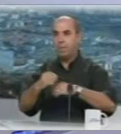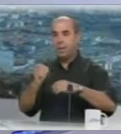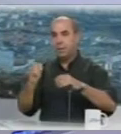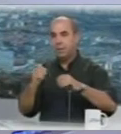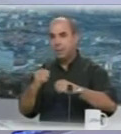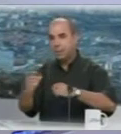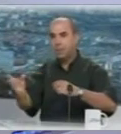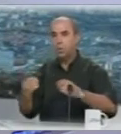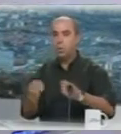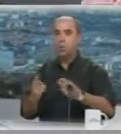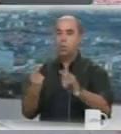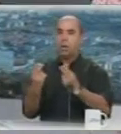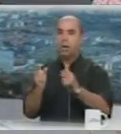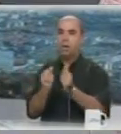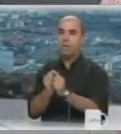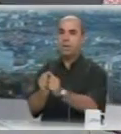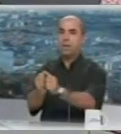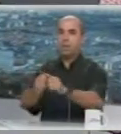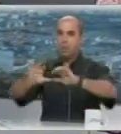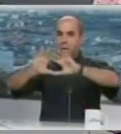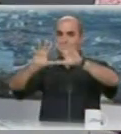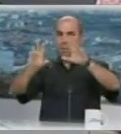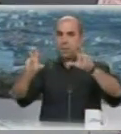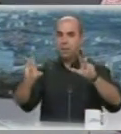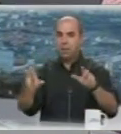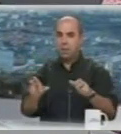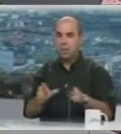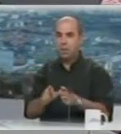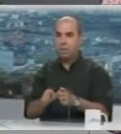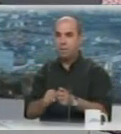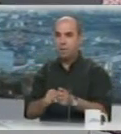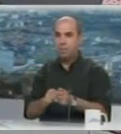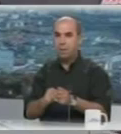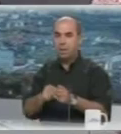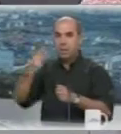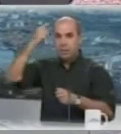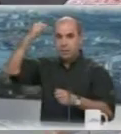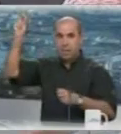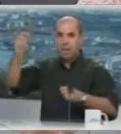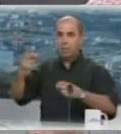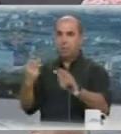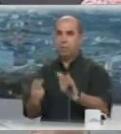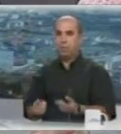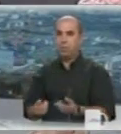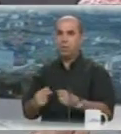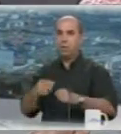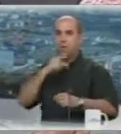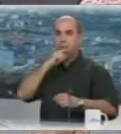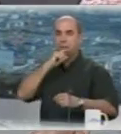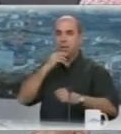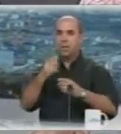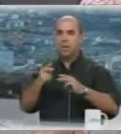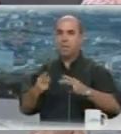وحدنا، سنأتي مع قبيلة عريقة جات من بسكرة كي تحط الرحال غرب